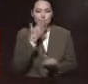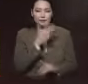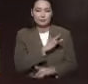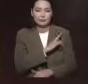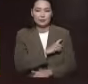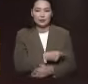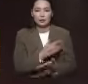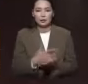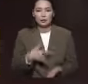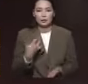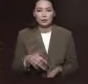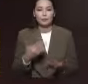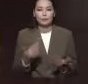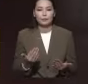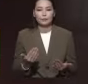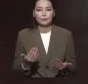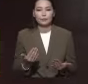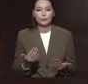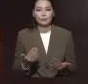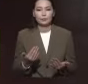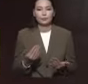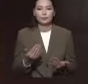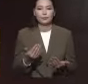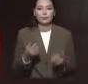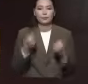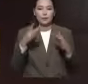бардым, баспана, уақытша баспана